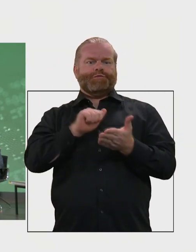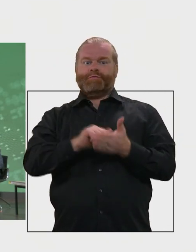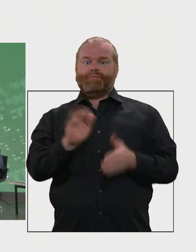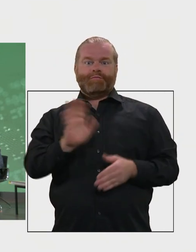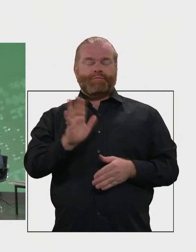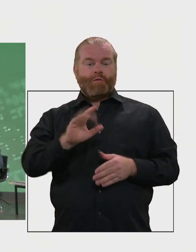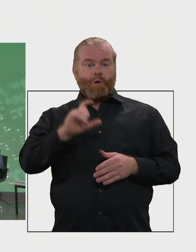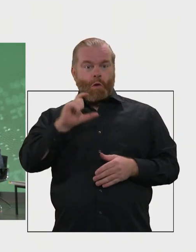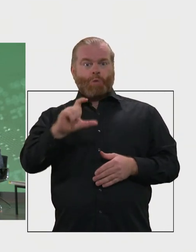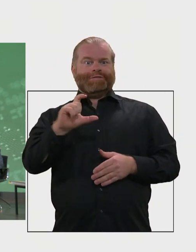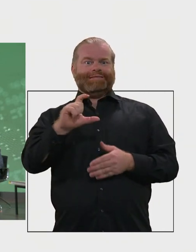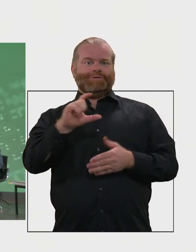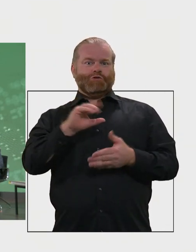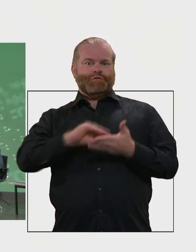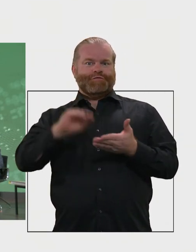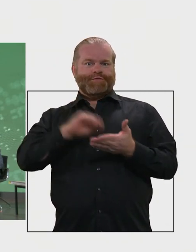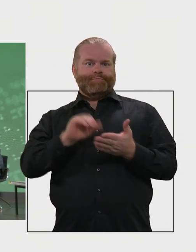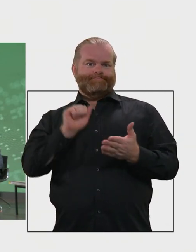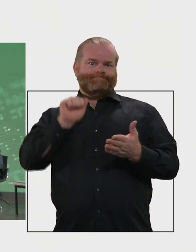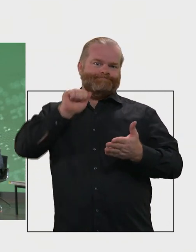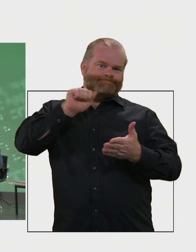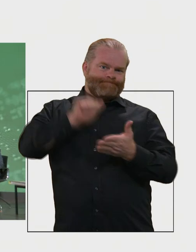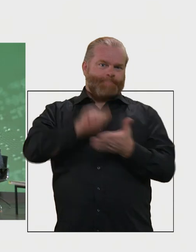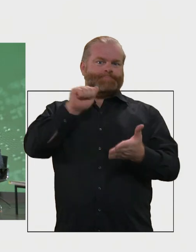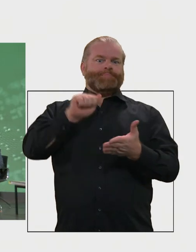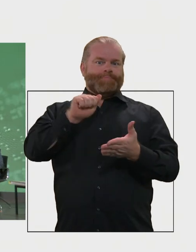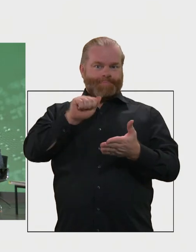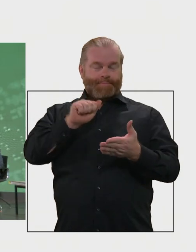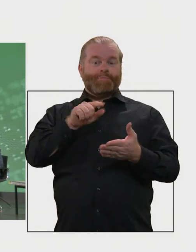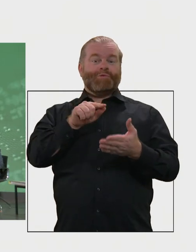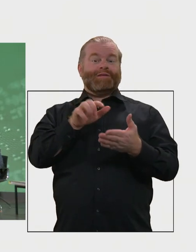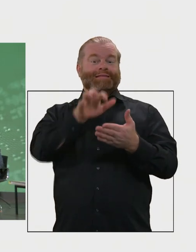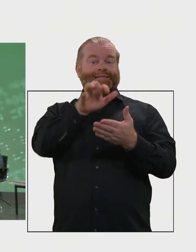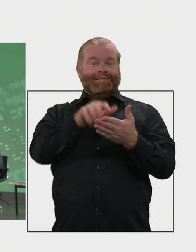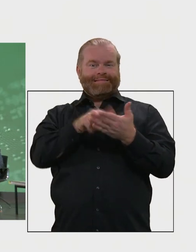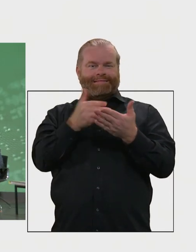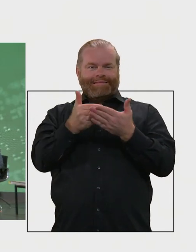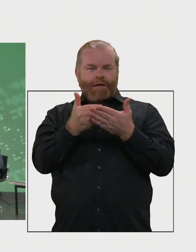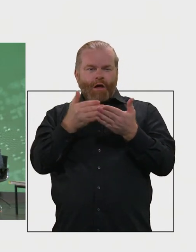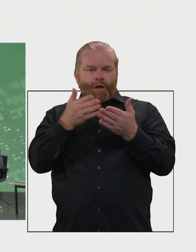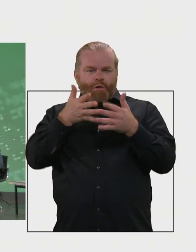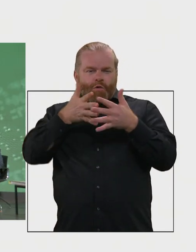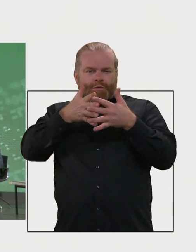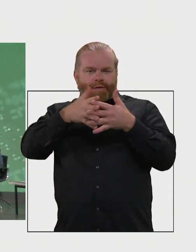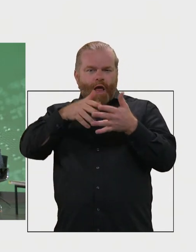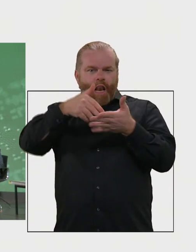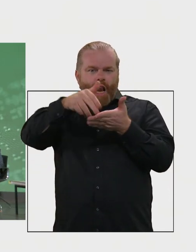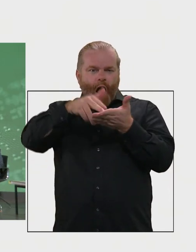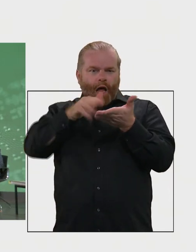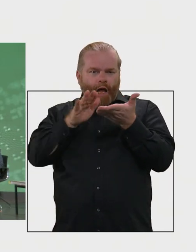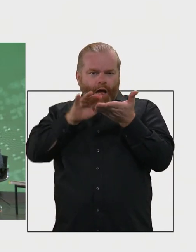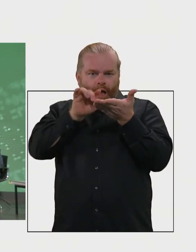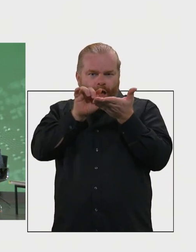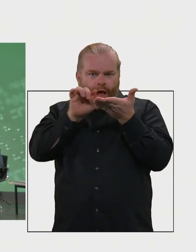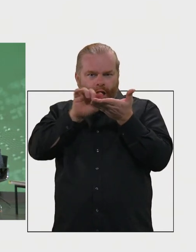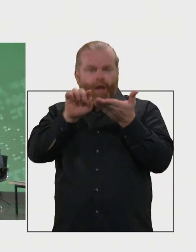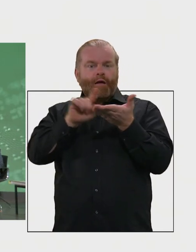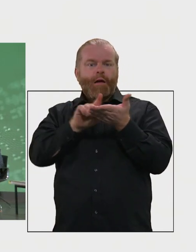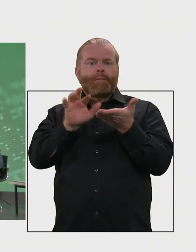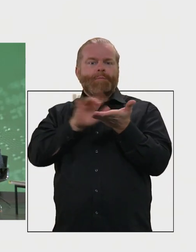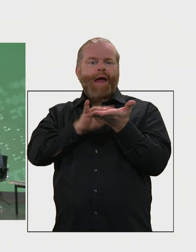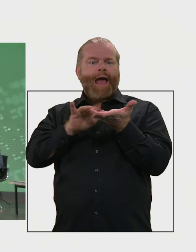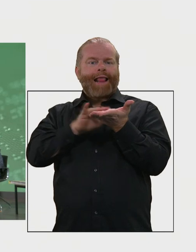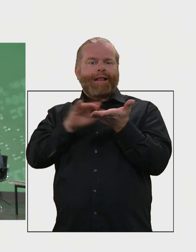mit einem durchsichtigen Lack die Brellschrift gelegt, also die Punktschrift. Dann kann man sich vorstellen, also das, was Katja auch gezeigt